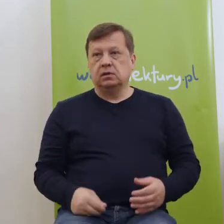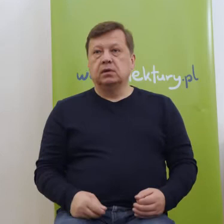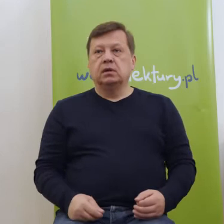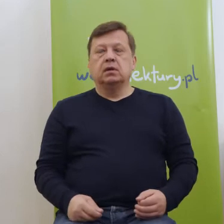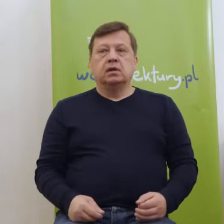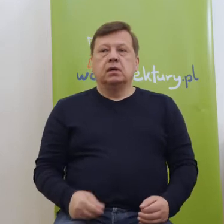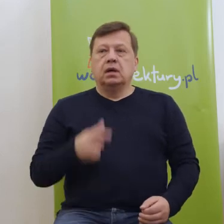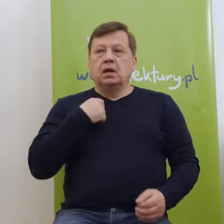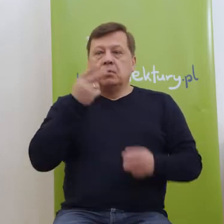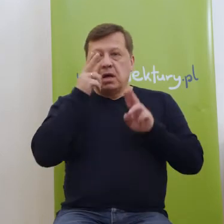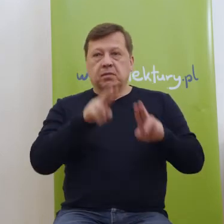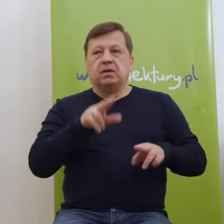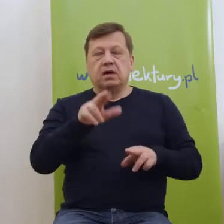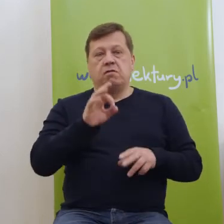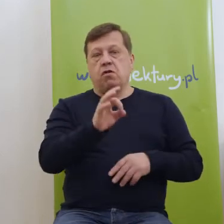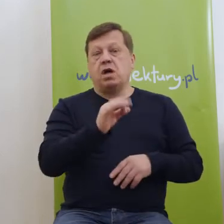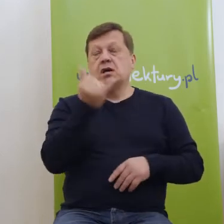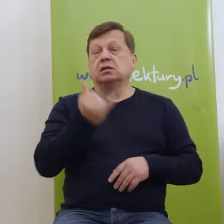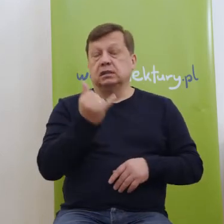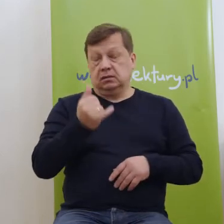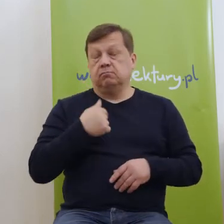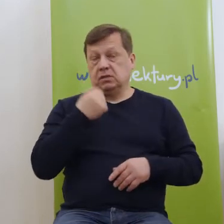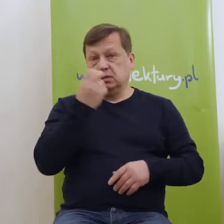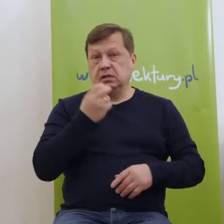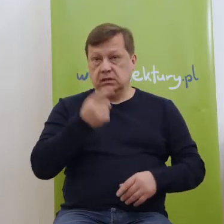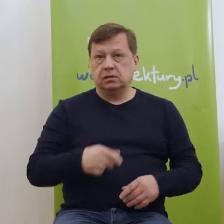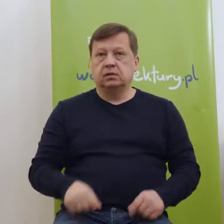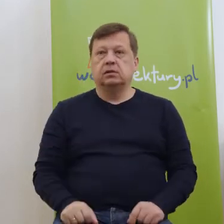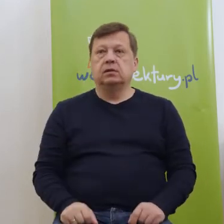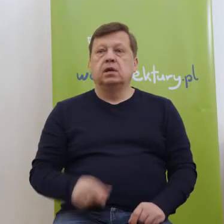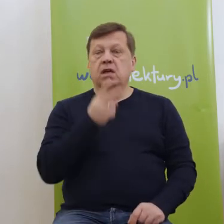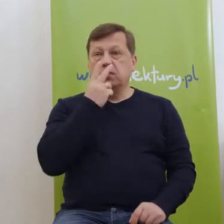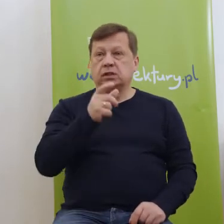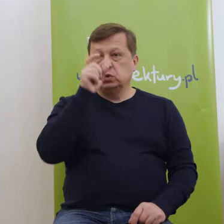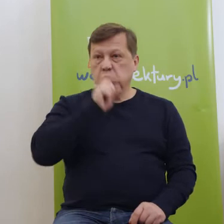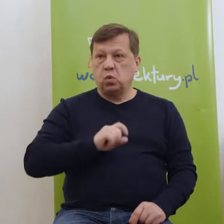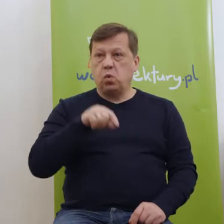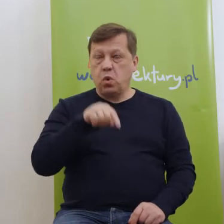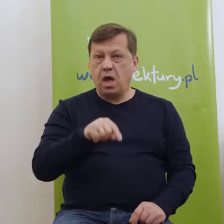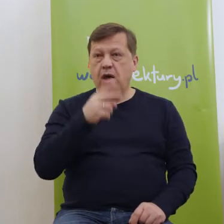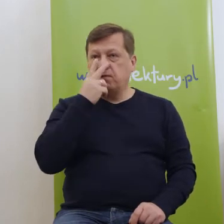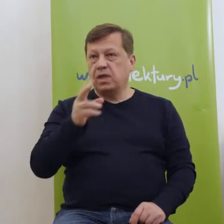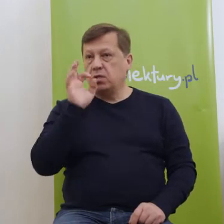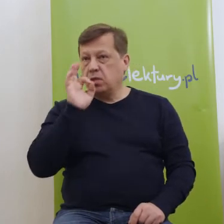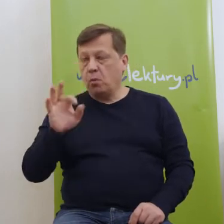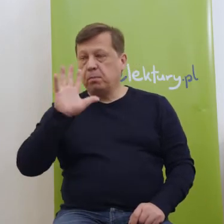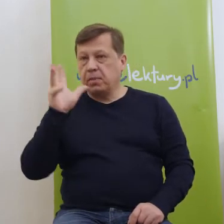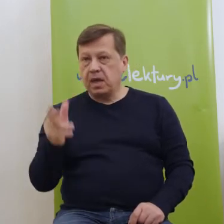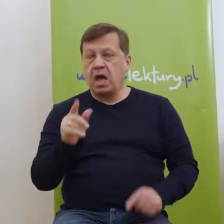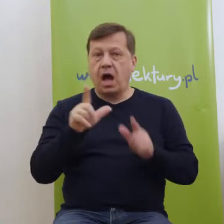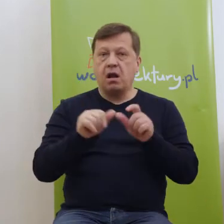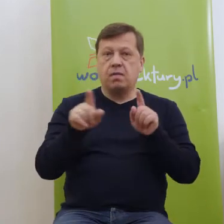ta perspektywa dziecka, które widzi zło wokół siebie, widzi piękno i dobro i równocześnie też widzi